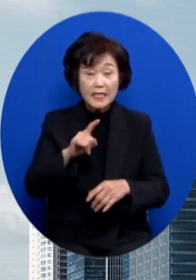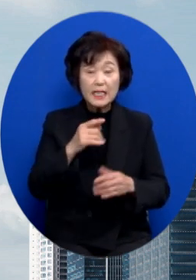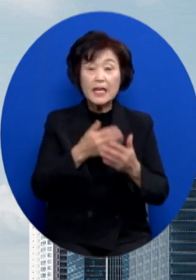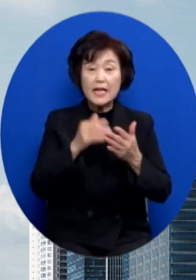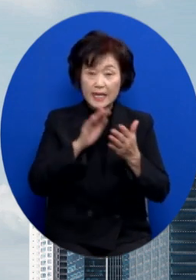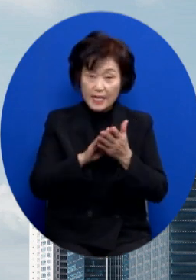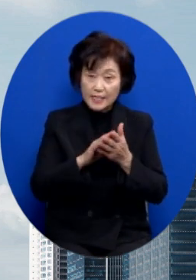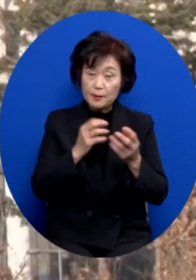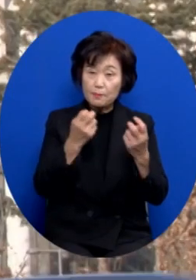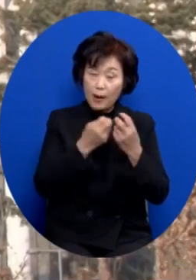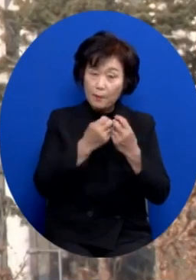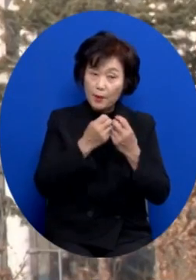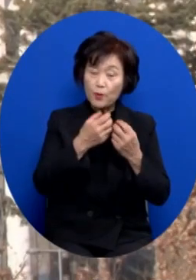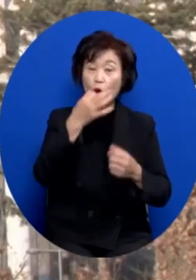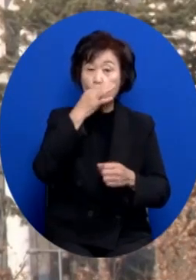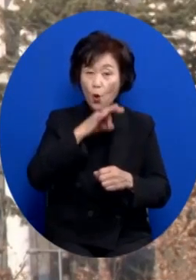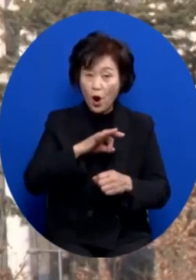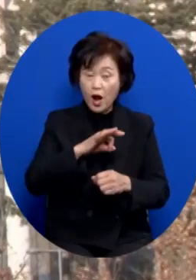있습니다.